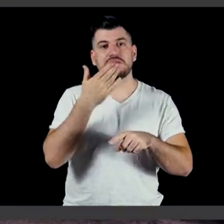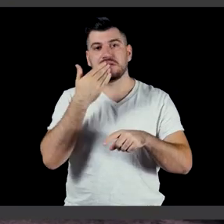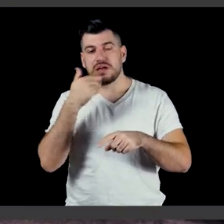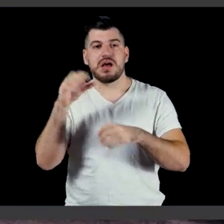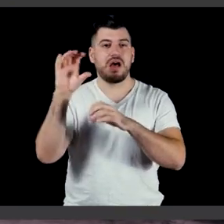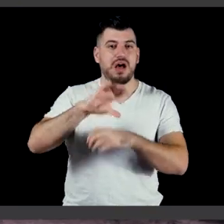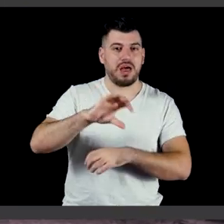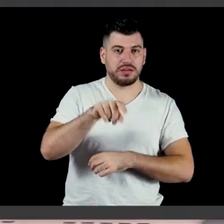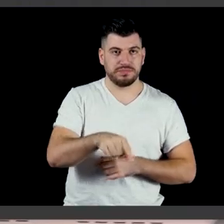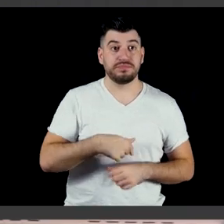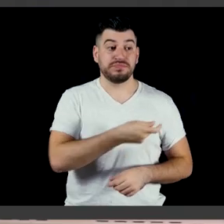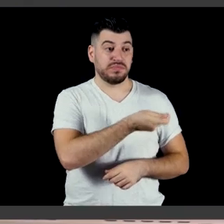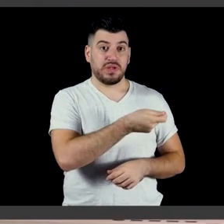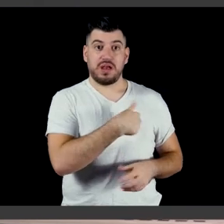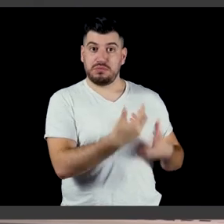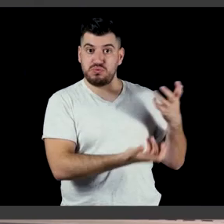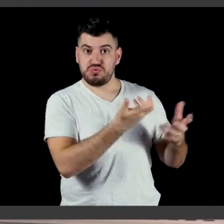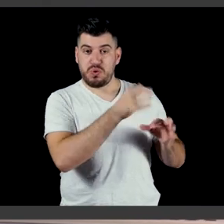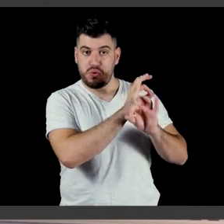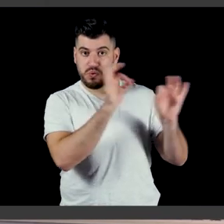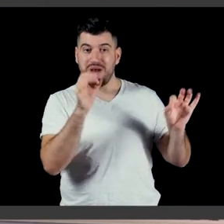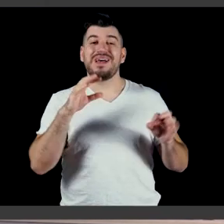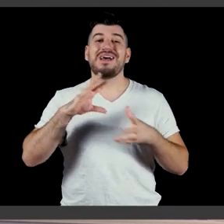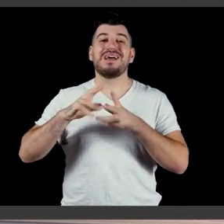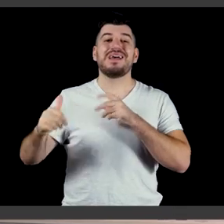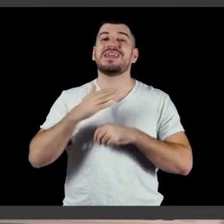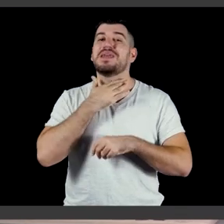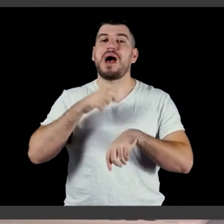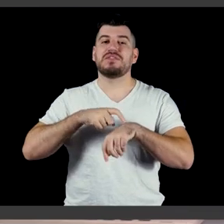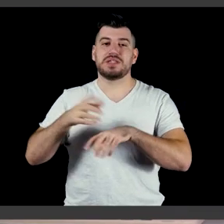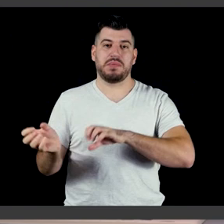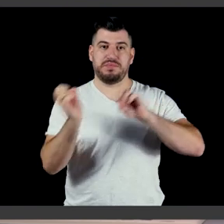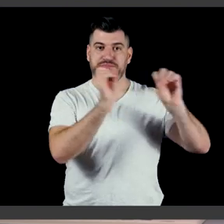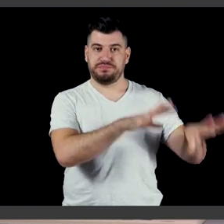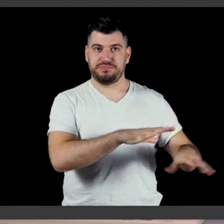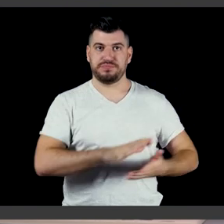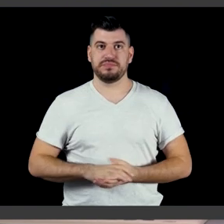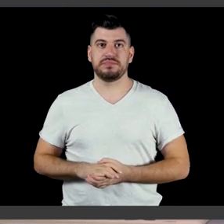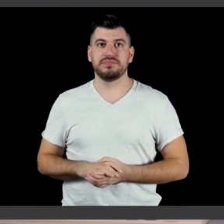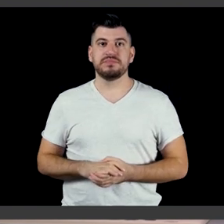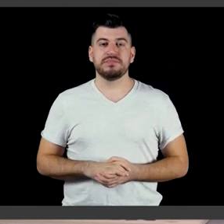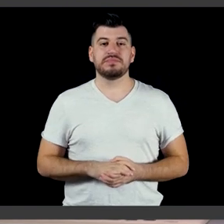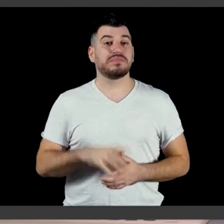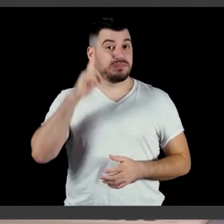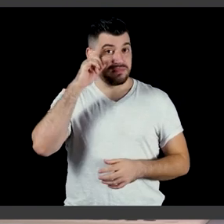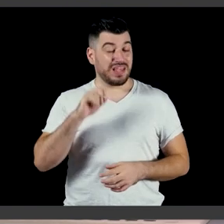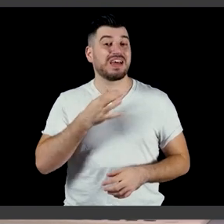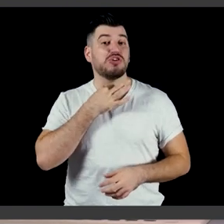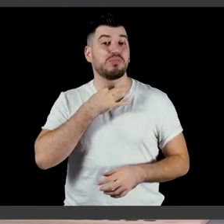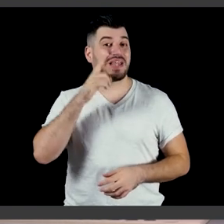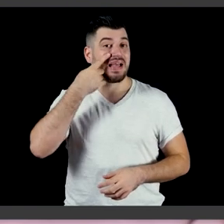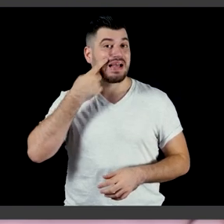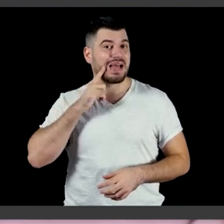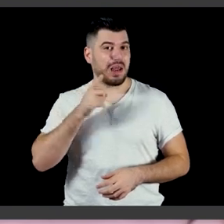Αλατάκι. Το τηγάνι μου καίει, πάμε να ετοιμάσουμε το κύμα μας. Για το κύμα τα πράγματα είναι πάρα πολύ απλά, τα ξέρετε, κρεμμυδάκι.